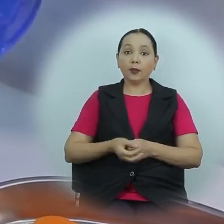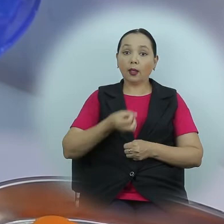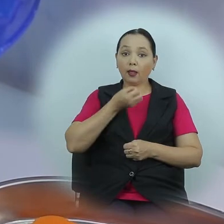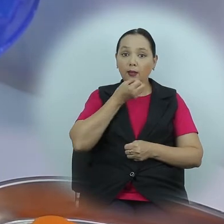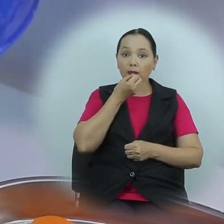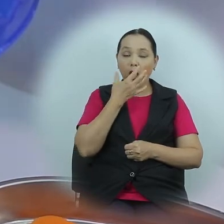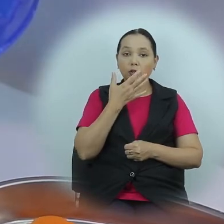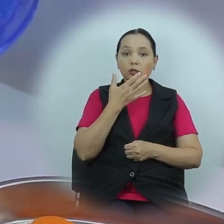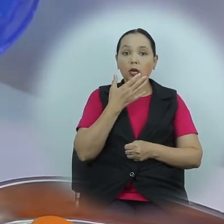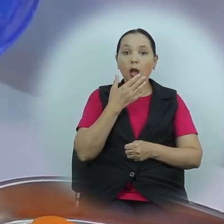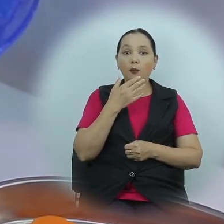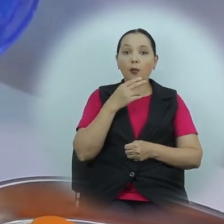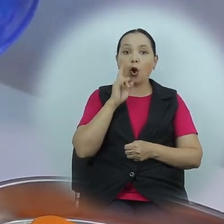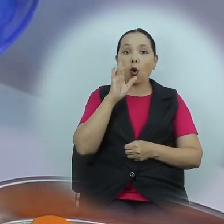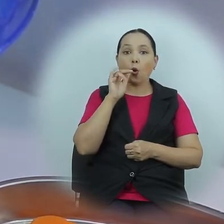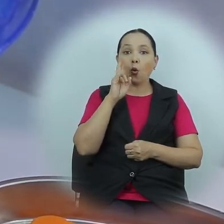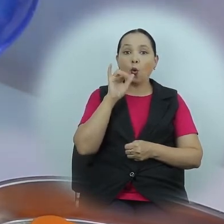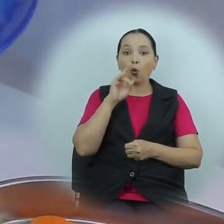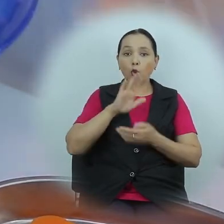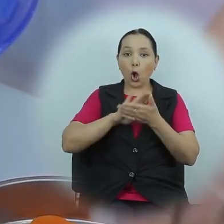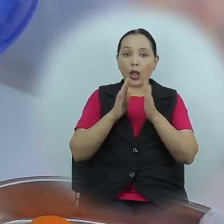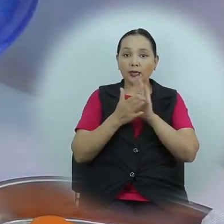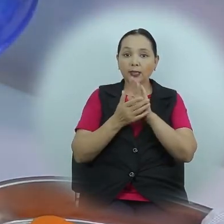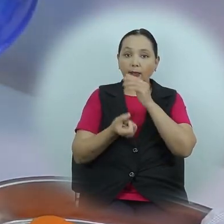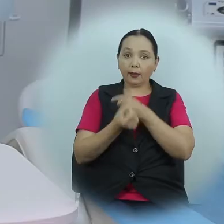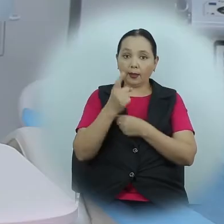Яқшылап фун холатыге келтірамыз.